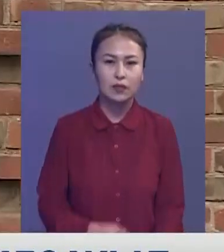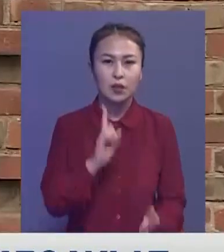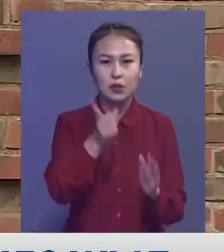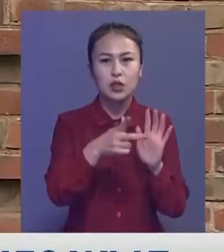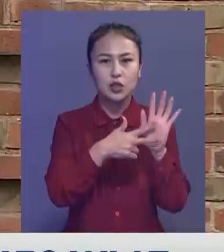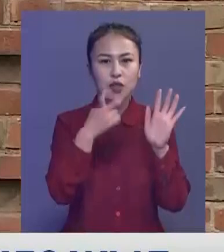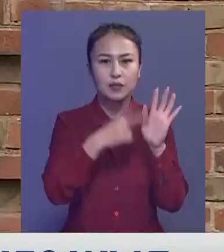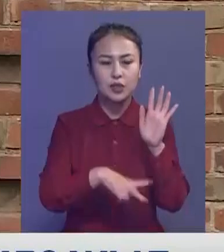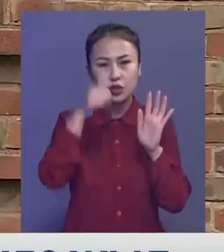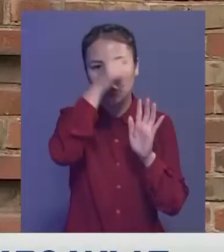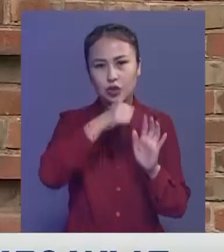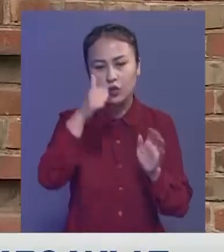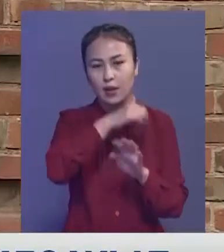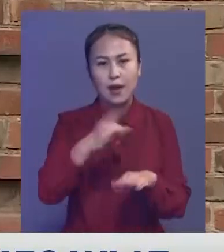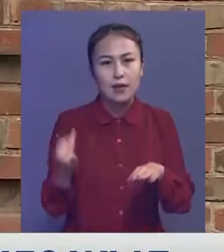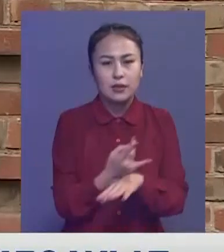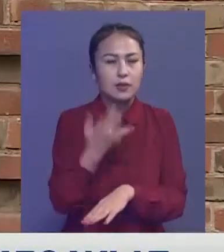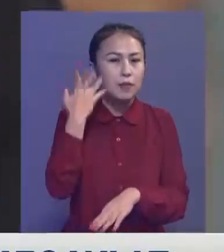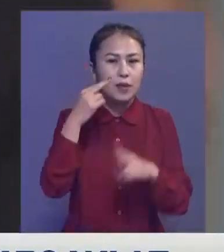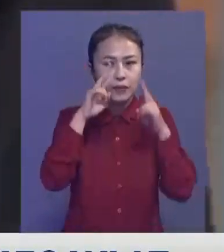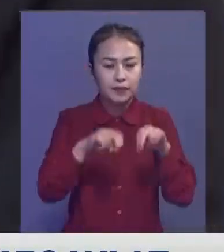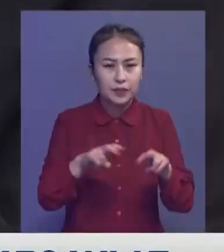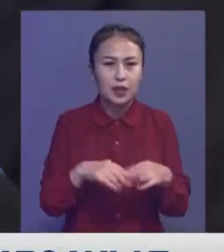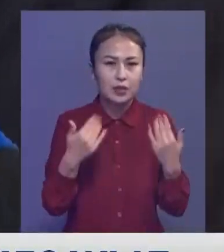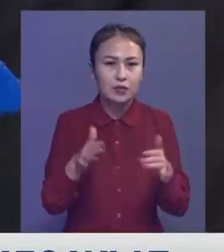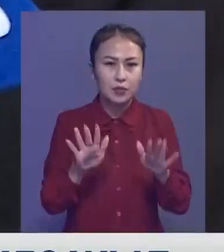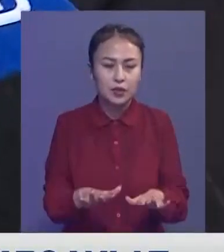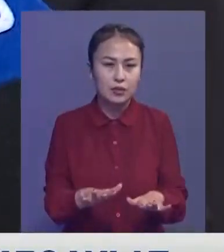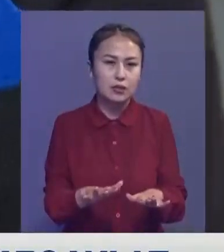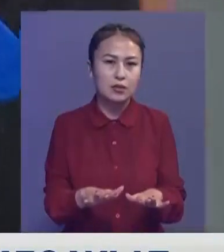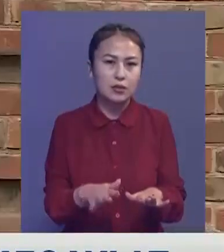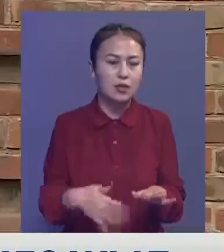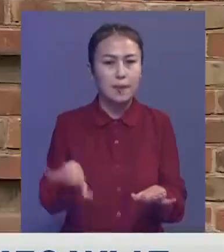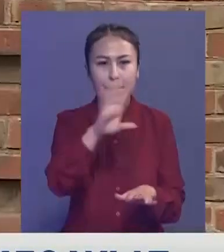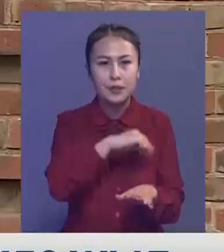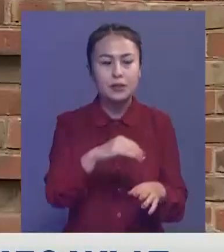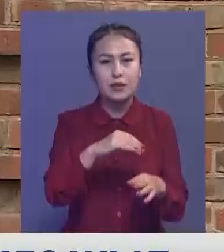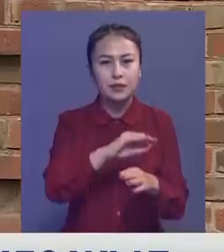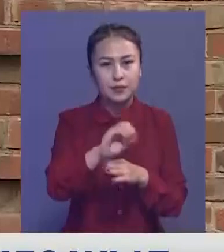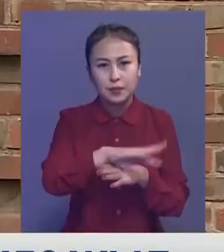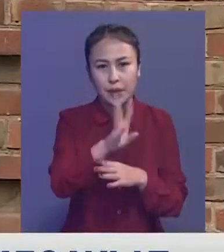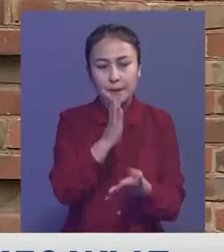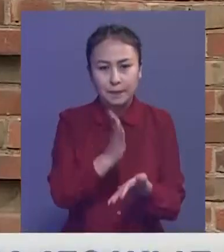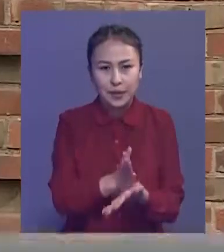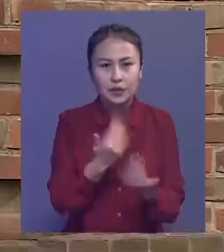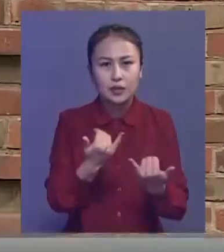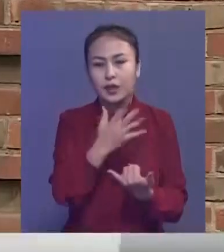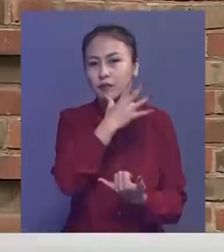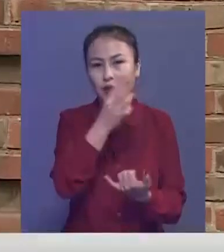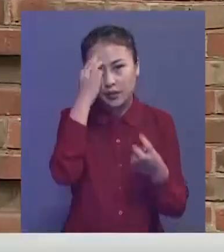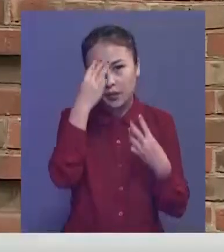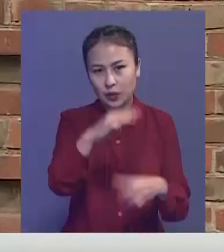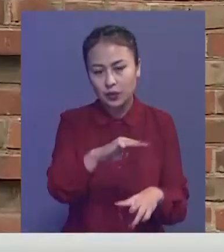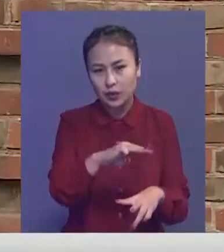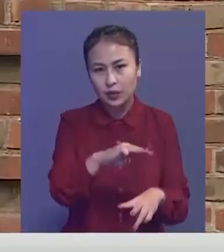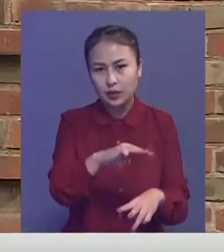1870 жылы алғашқы рет бақылаулар жасалған. Станция бүкіл құрал саймандармен жабықталған. Қазіргі заманауи